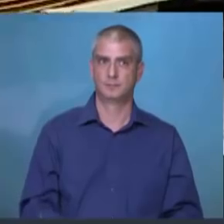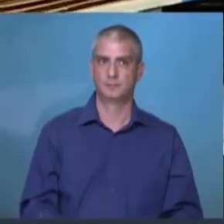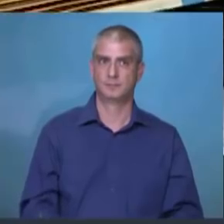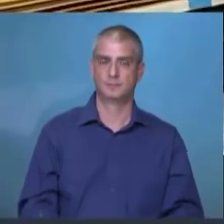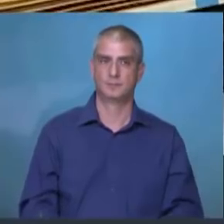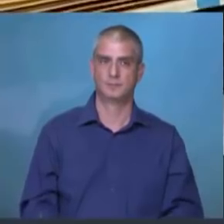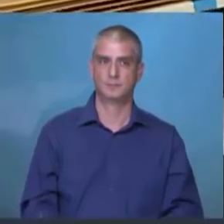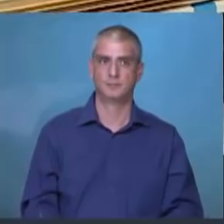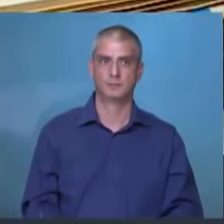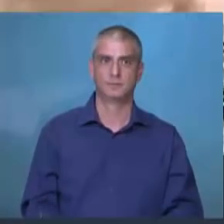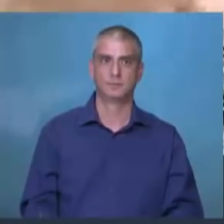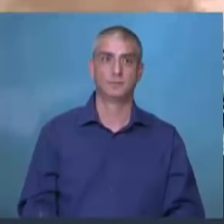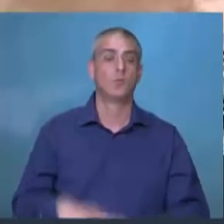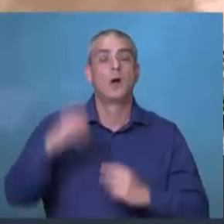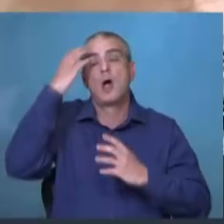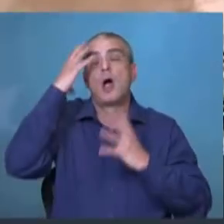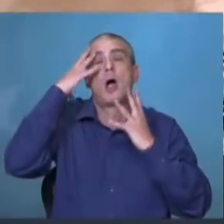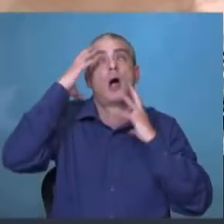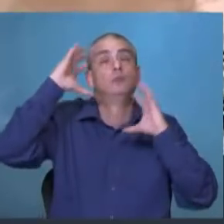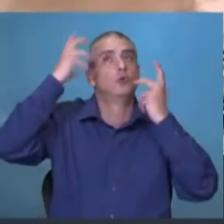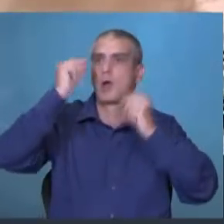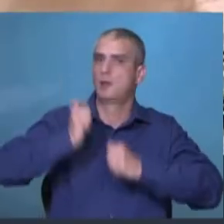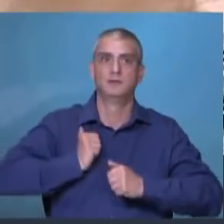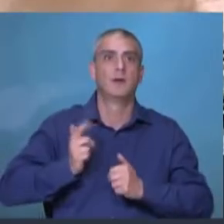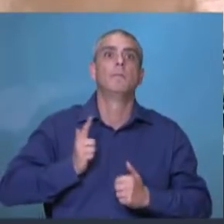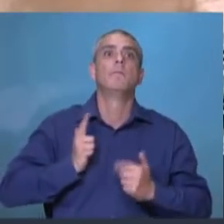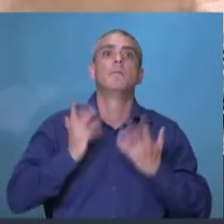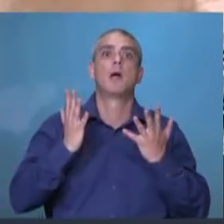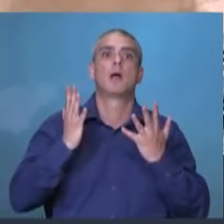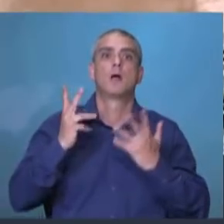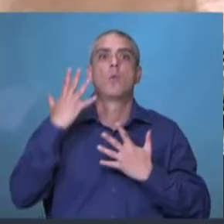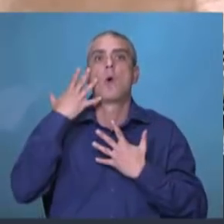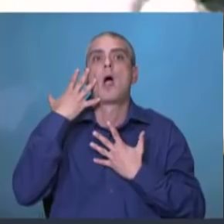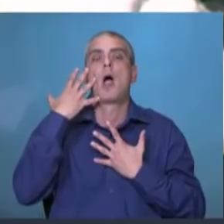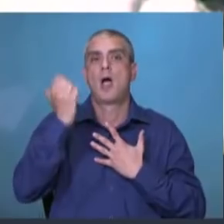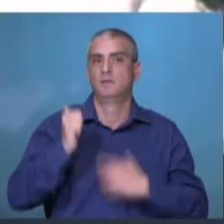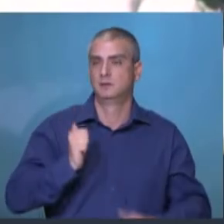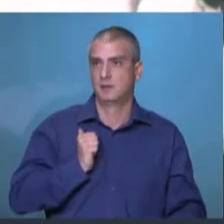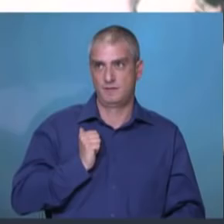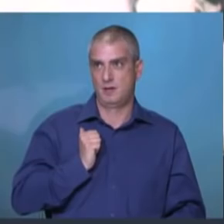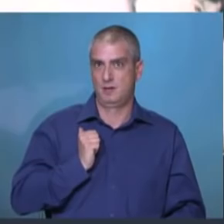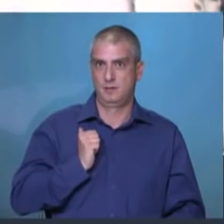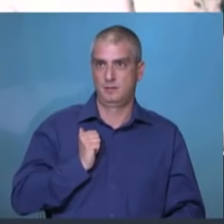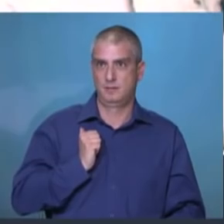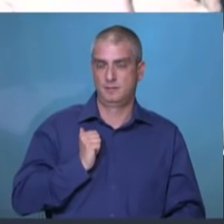היה הוא חולה צבא. הוא היה מחכה לזה. הוא אהב את הצבא.